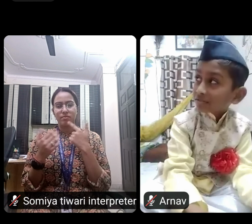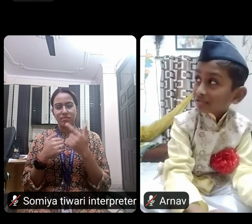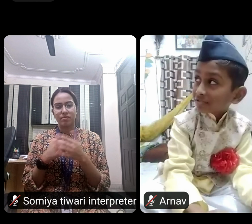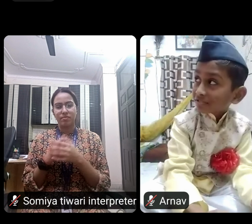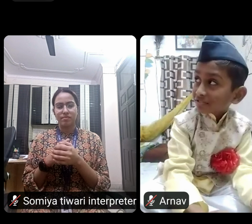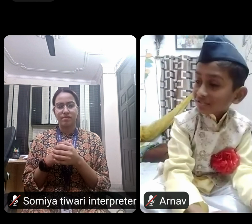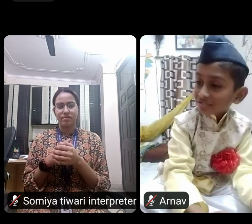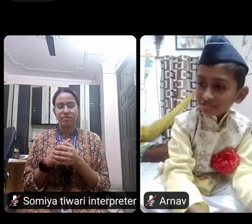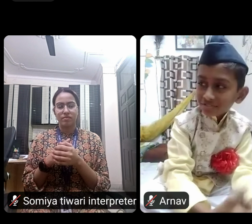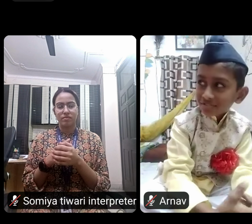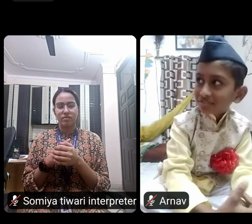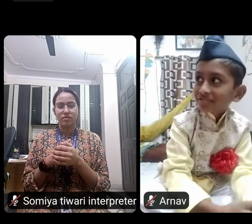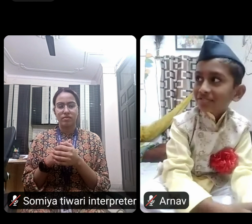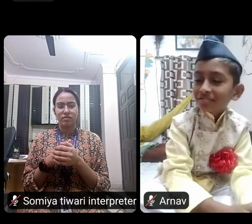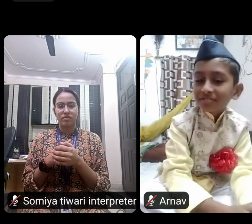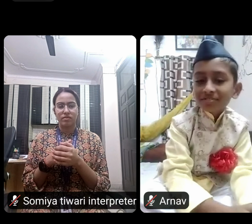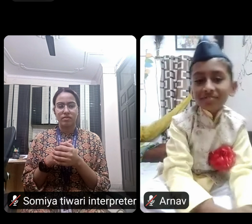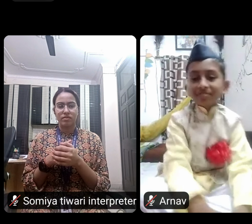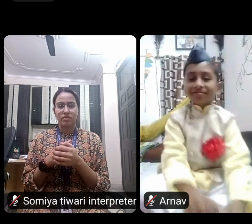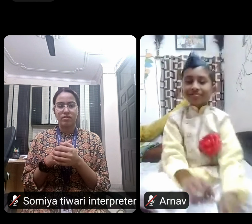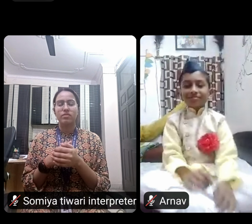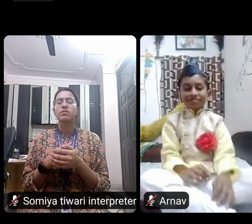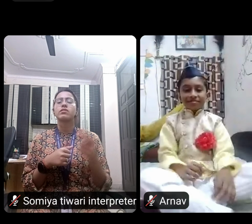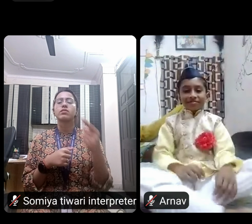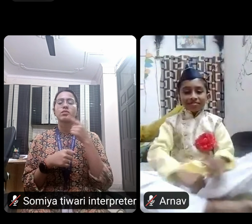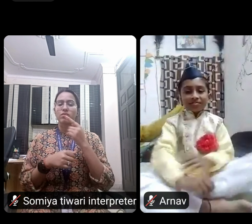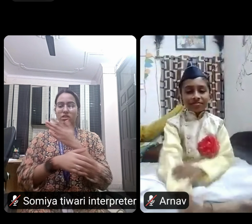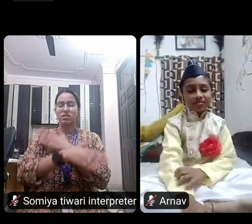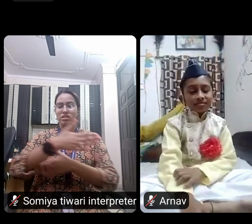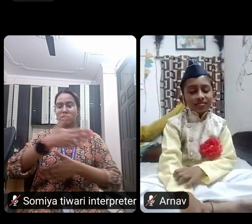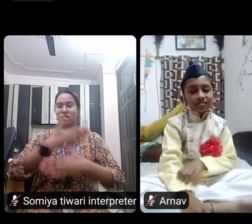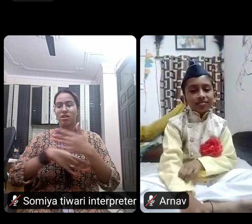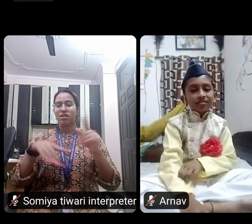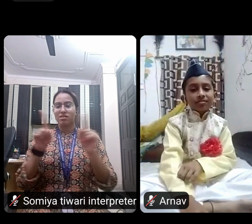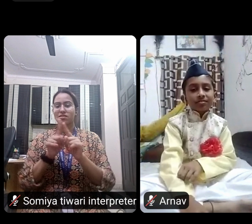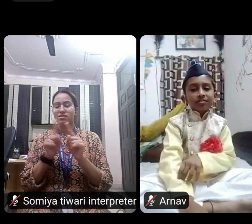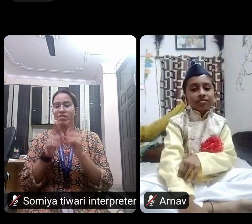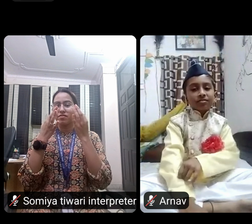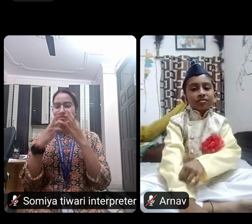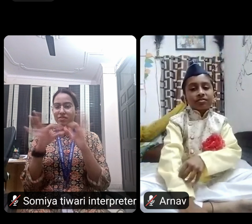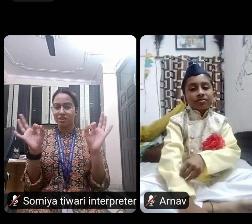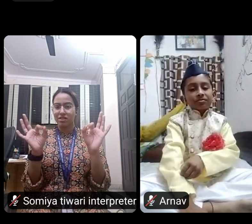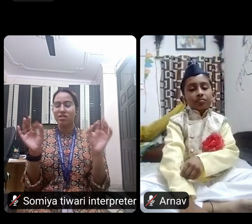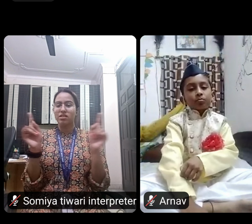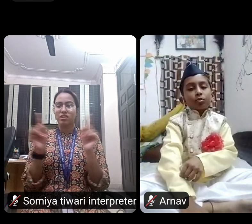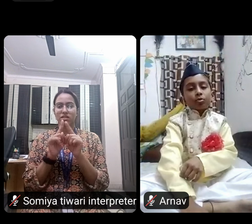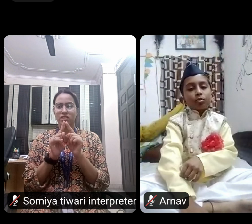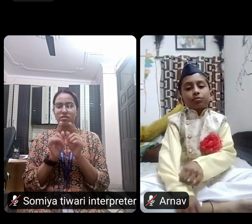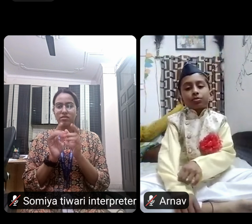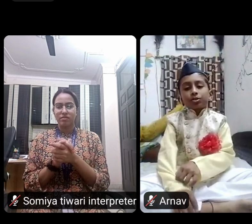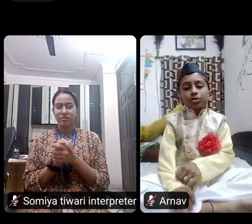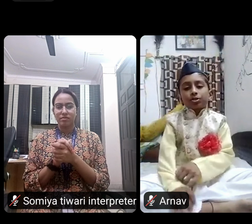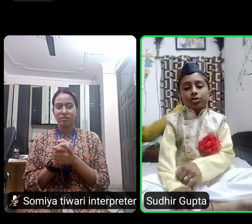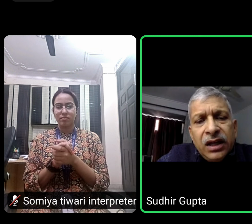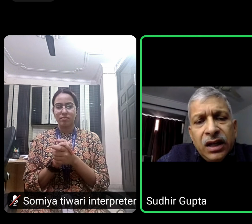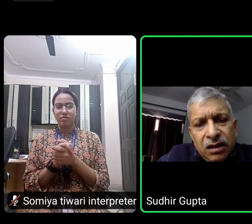तो अभी एक बोलिए और सर। इसमें बात है कि ये जो सारी सर्विसेज हैं जो सार्थक की, वो सभी बच्चों